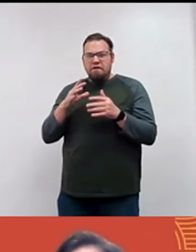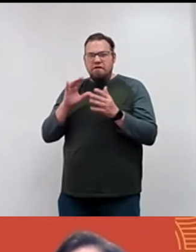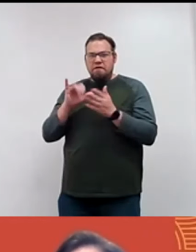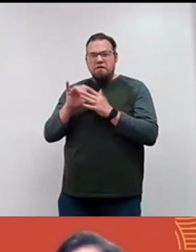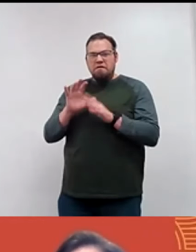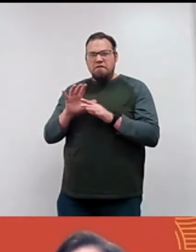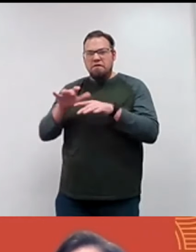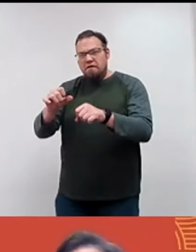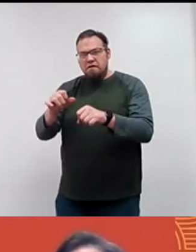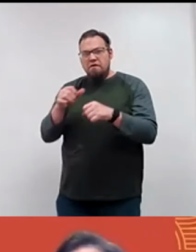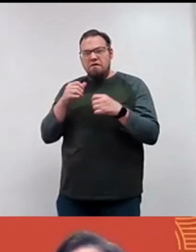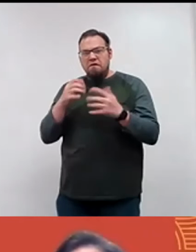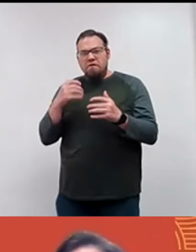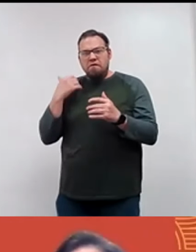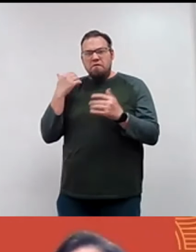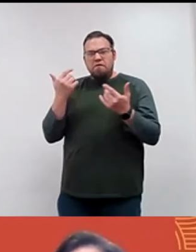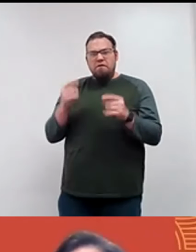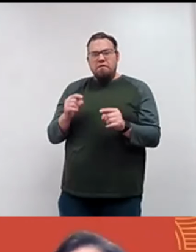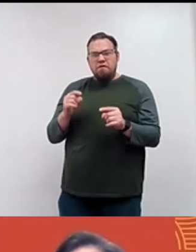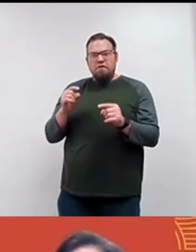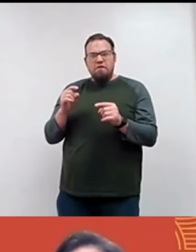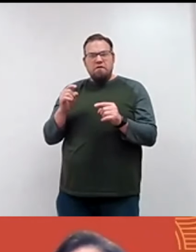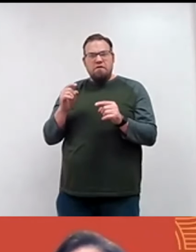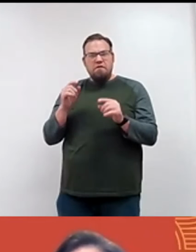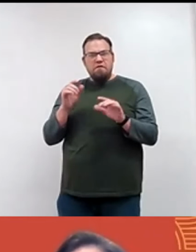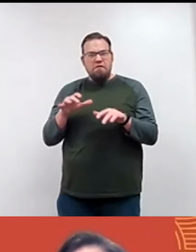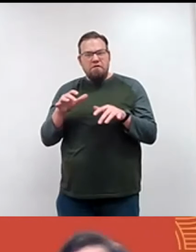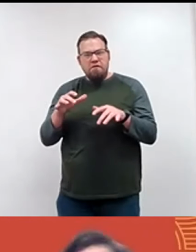الصوت غير واضح ومتقطع.